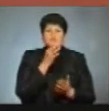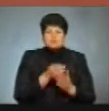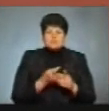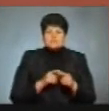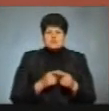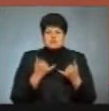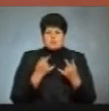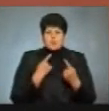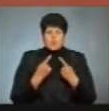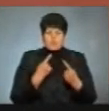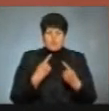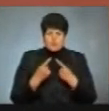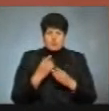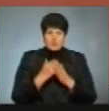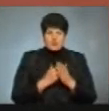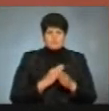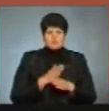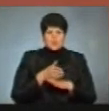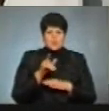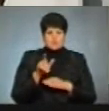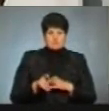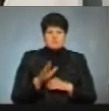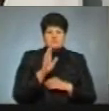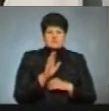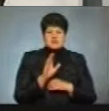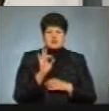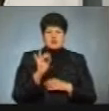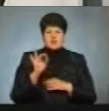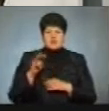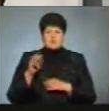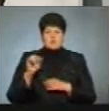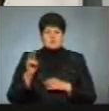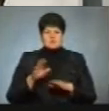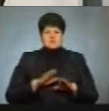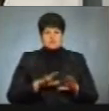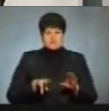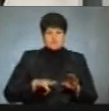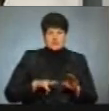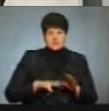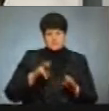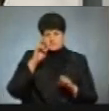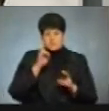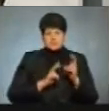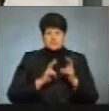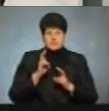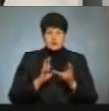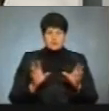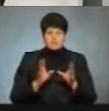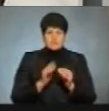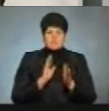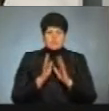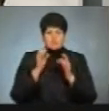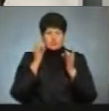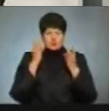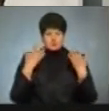Про це сьогодні говоримо у програмі разом із нашими гостями. А це Василь Романюк, заступник директора комунального підприємства «Об'єднання парків культури